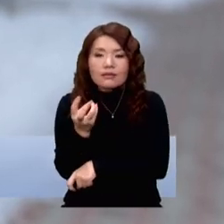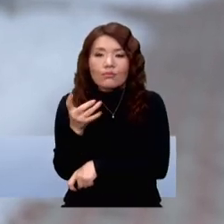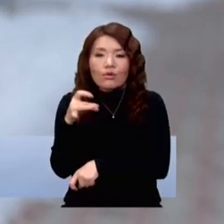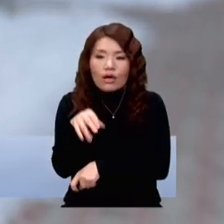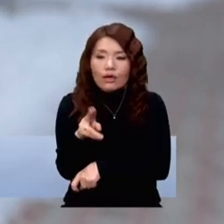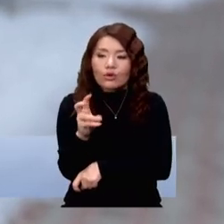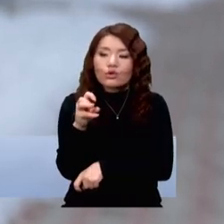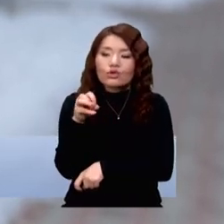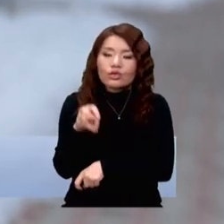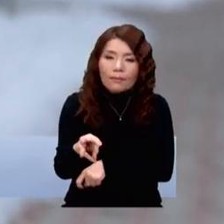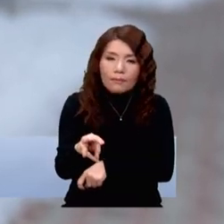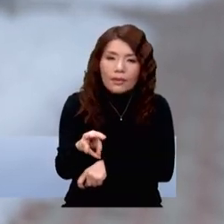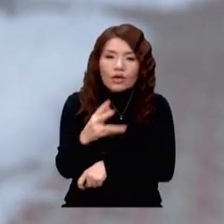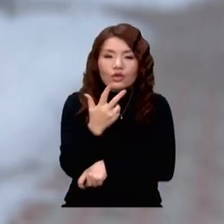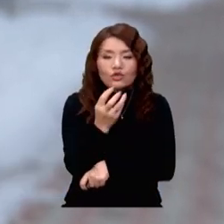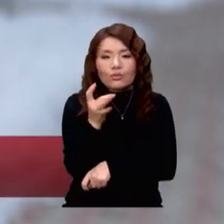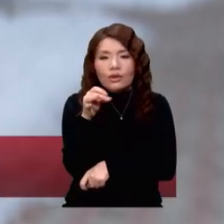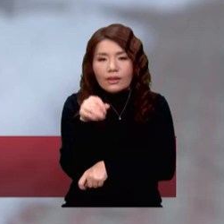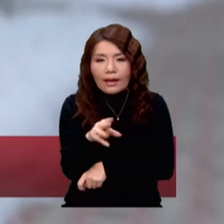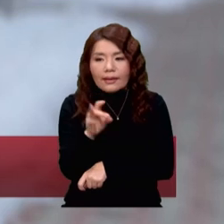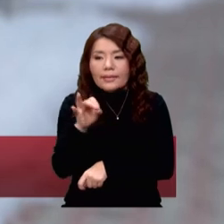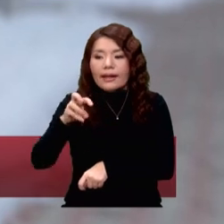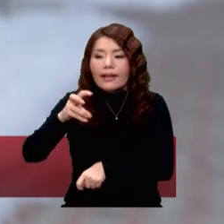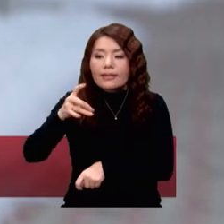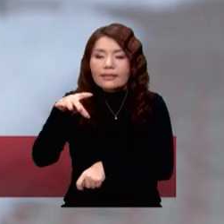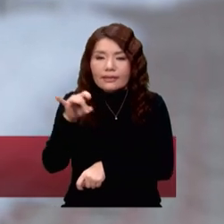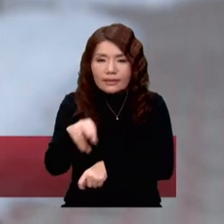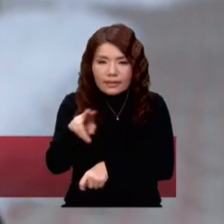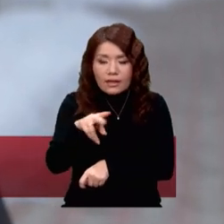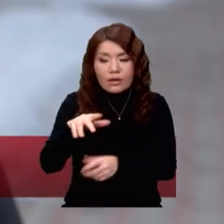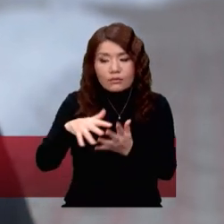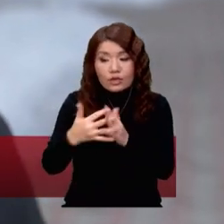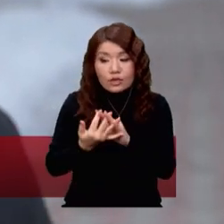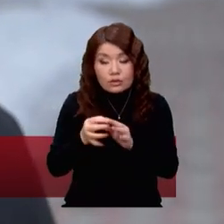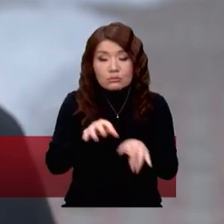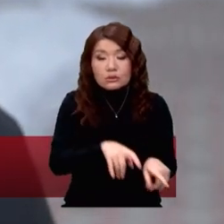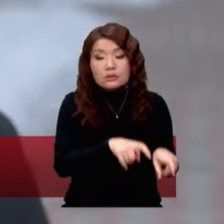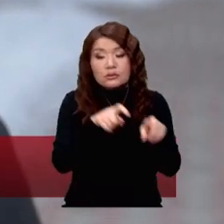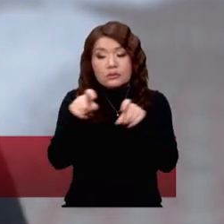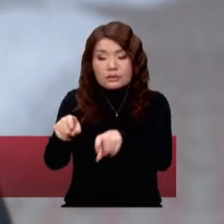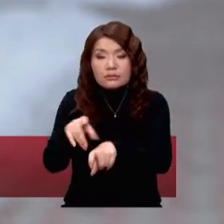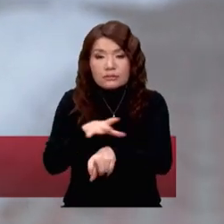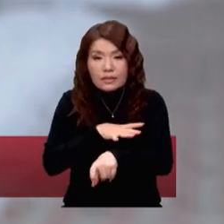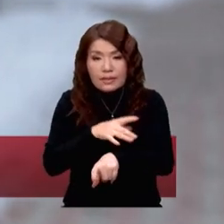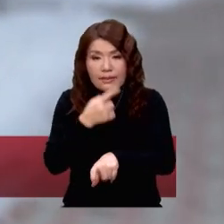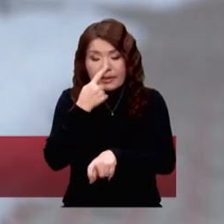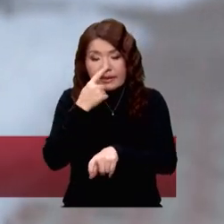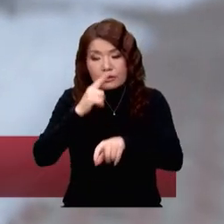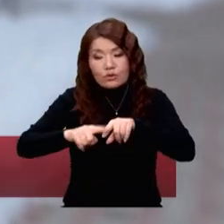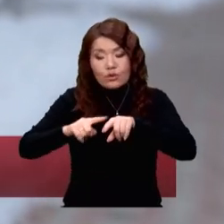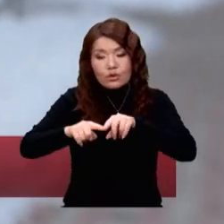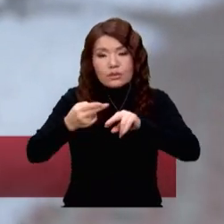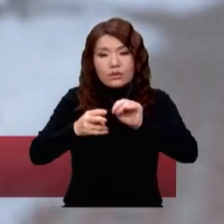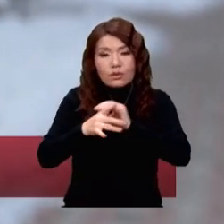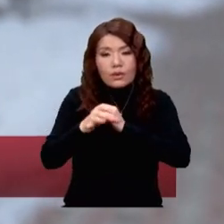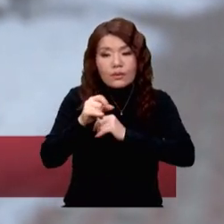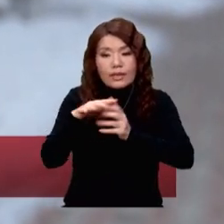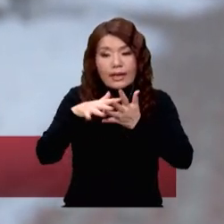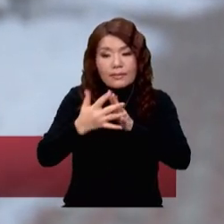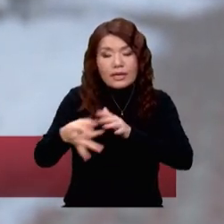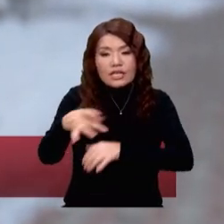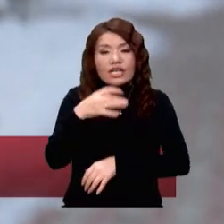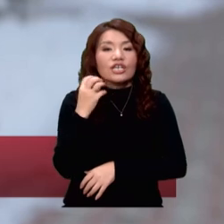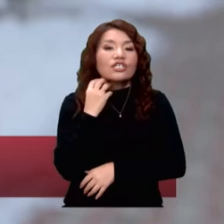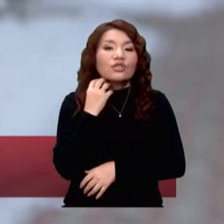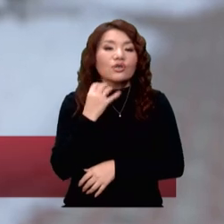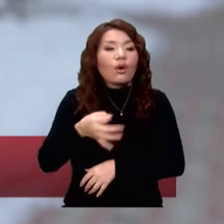Күршім, Үшбұлақ, Маралды ауылдарына көшіп келді. Сонымен қатар осы жақын арада ауданның делегаттары Қызылорда